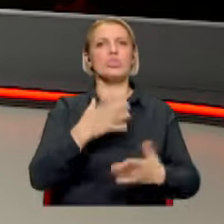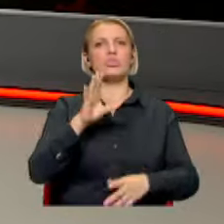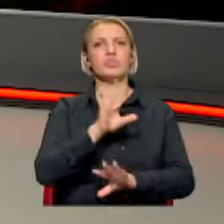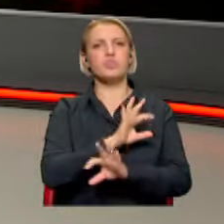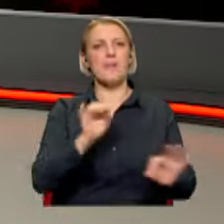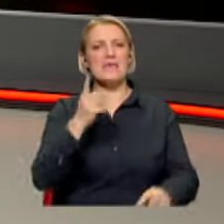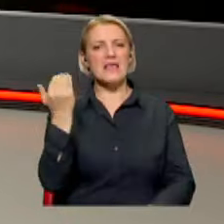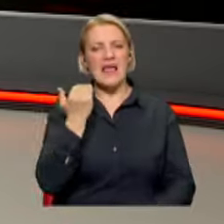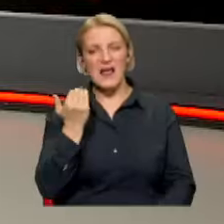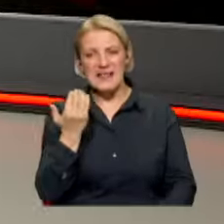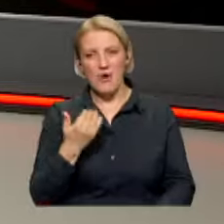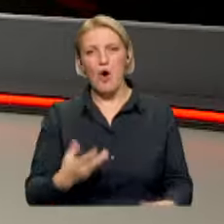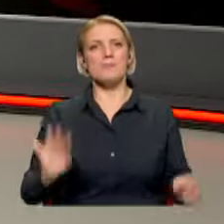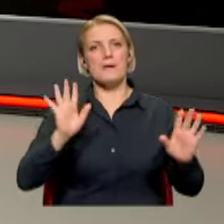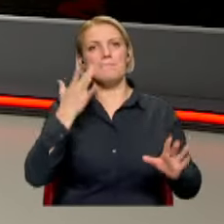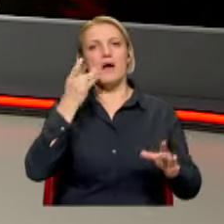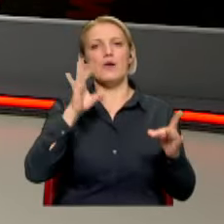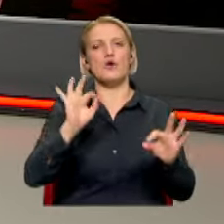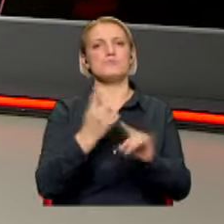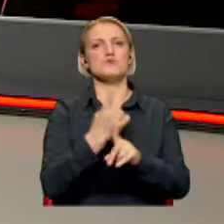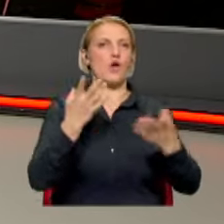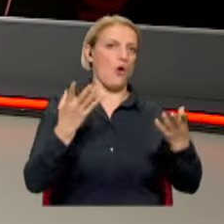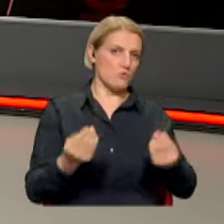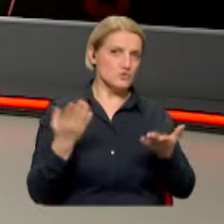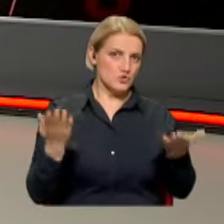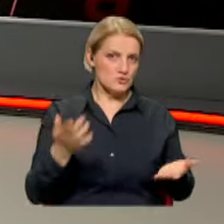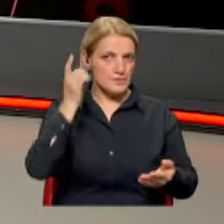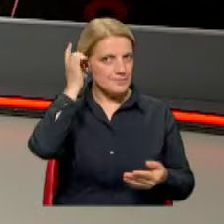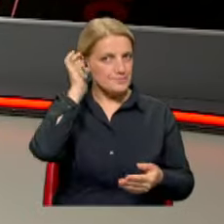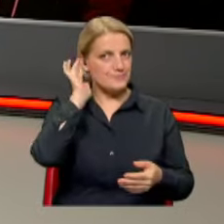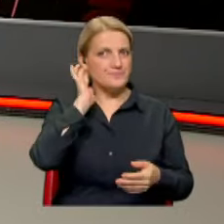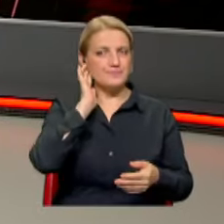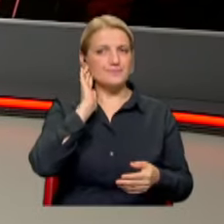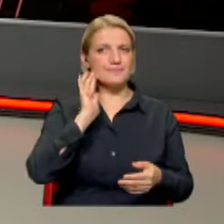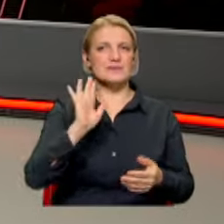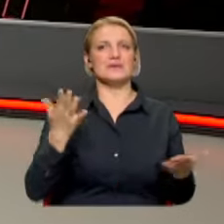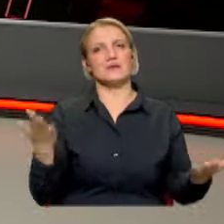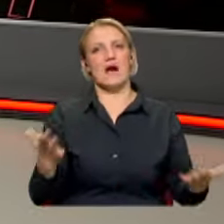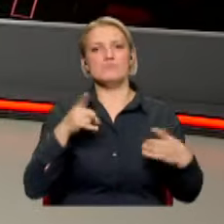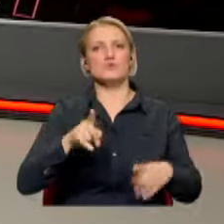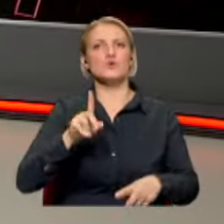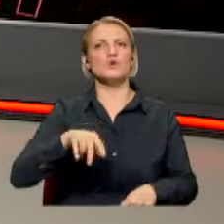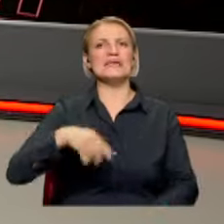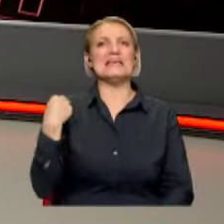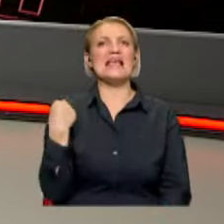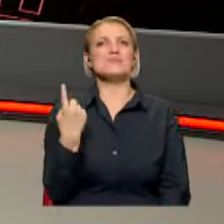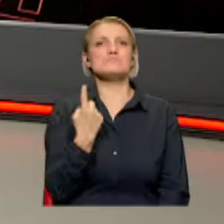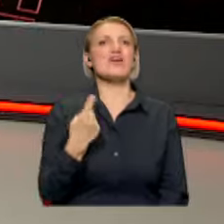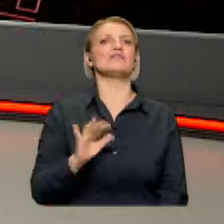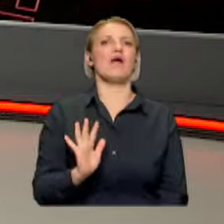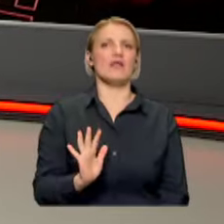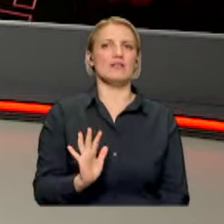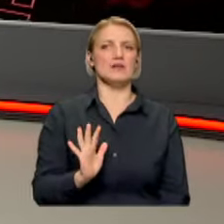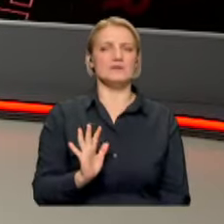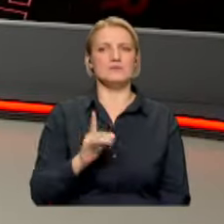yalanlama da olmadı Belli ki öyle bir şey de olmuş ama sonra dedi ki ya bu güncel bir şey değil Şimdi